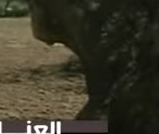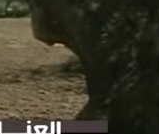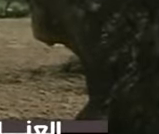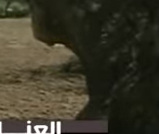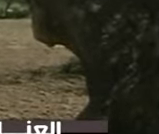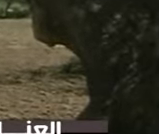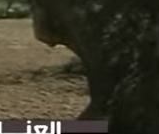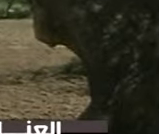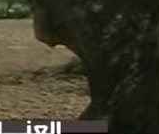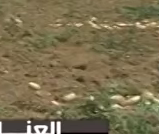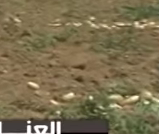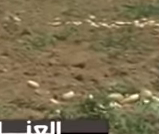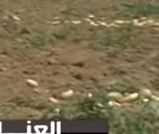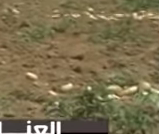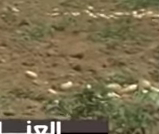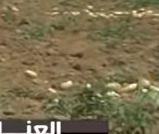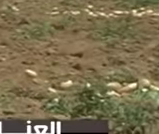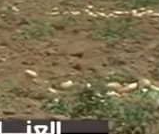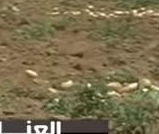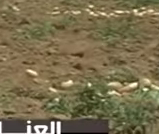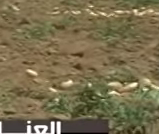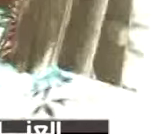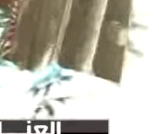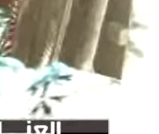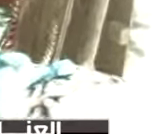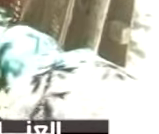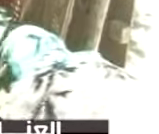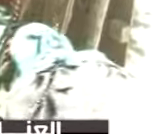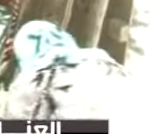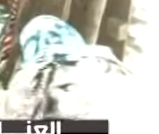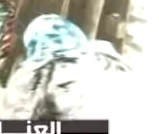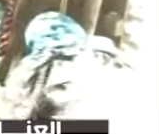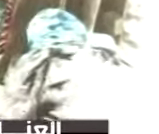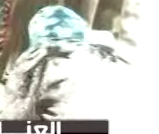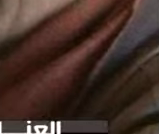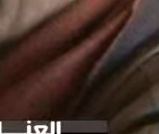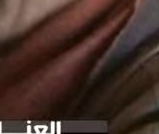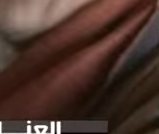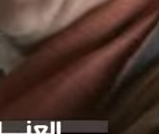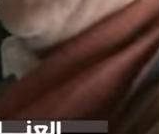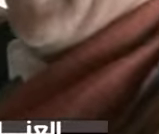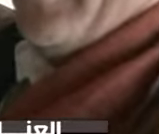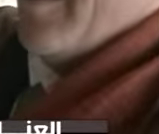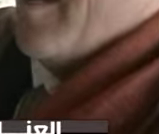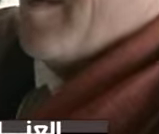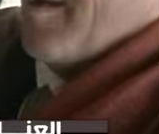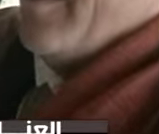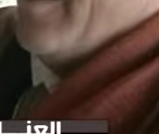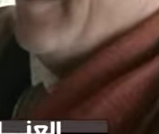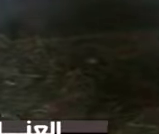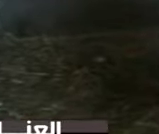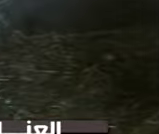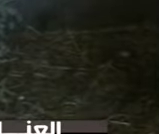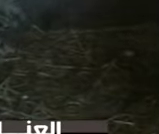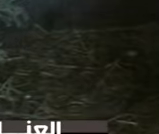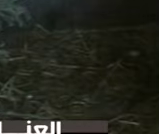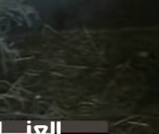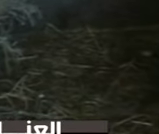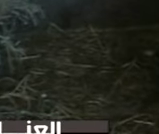مشاغل الفلاحين والبحارة في ولاية المهدية تطرح للنقاش في اختتام الحوار الوطني حول الفلاحة والصيد البحري